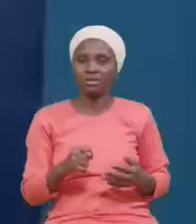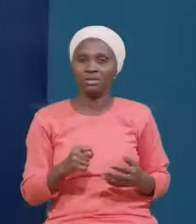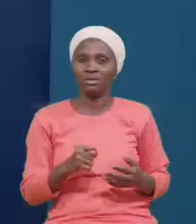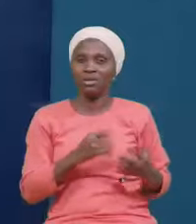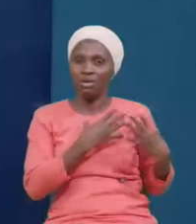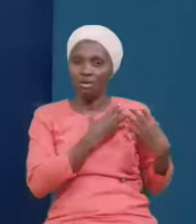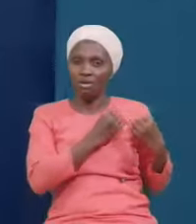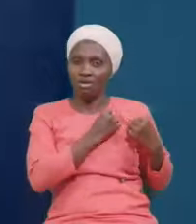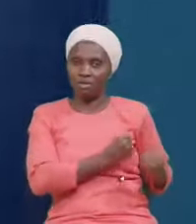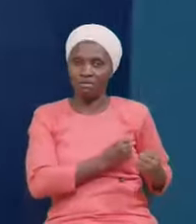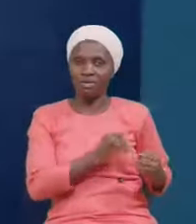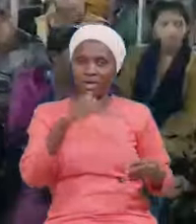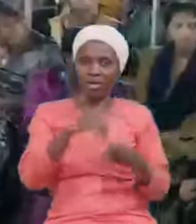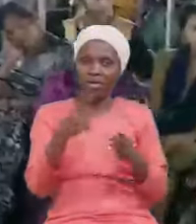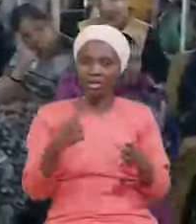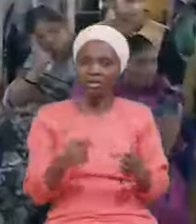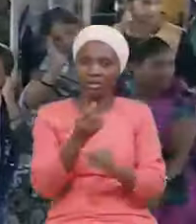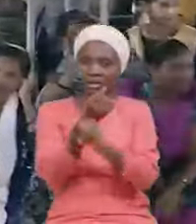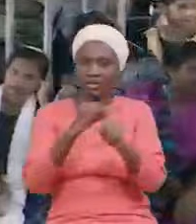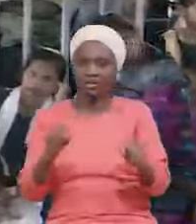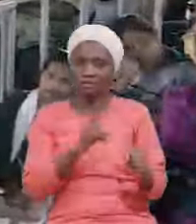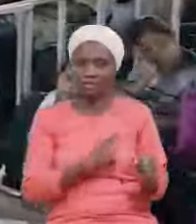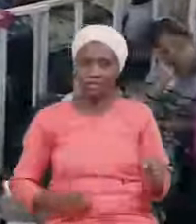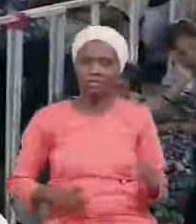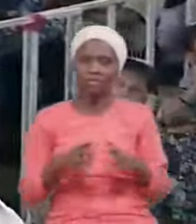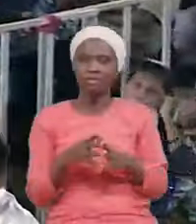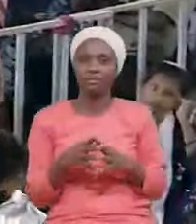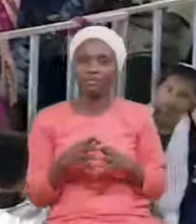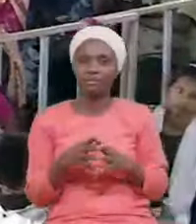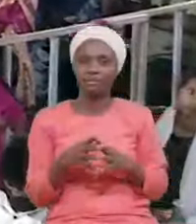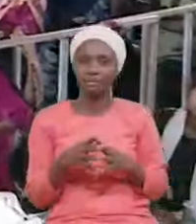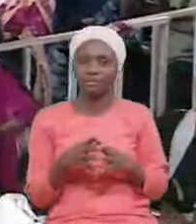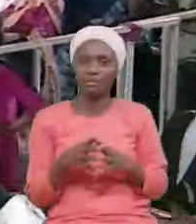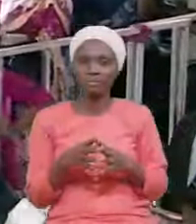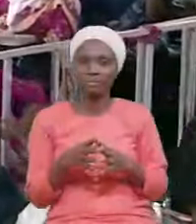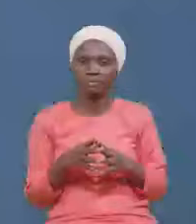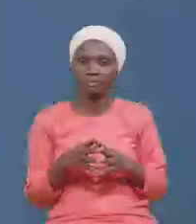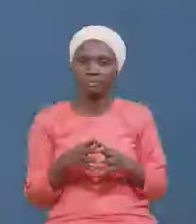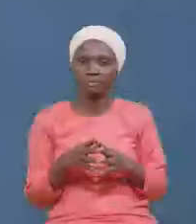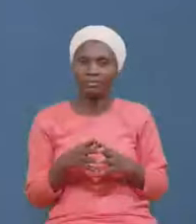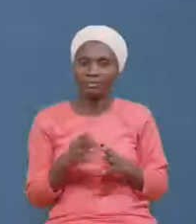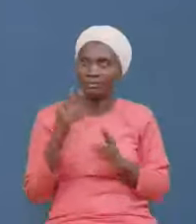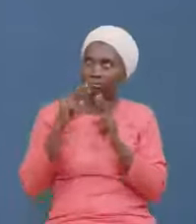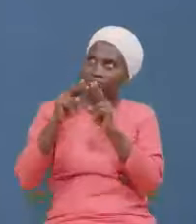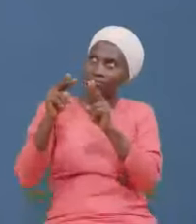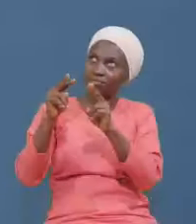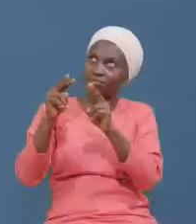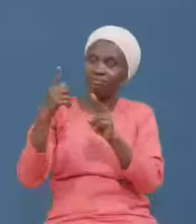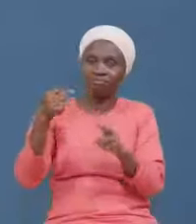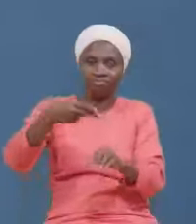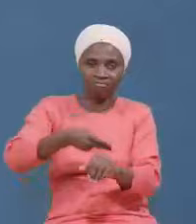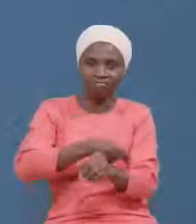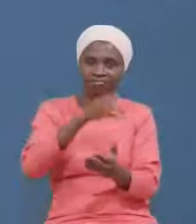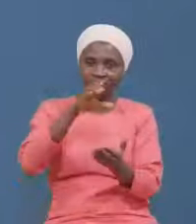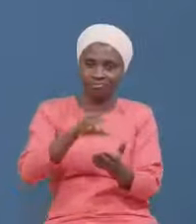saving Lord. ప్రభు యొక్క రక్షణయందు నమ్మికతో నిరీక్షణ కలిగిని మీరు ఒప్పుకుంటూ ఉండగా, behold the lamb.